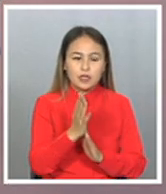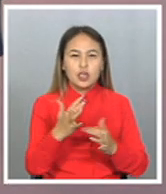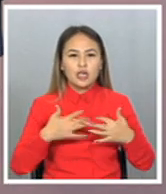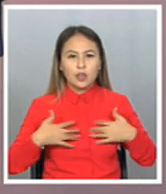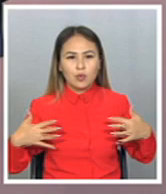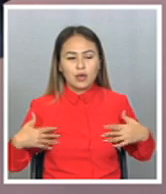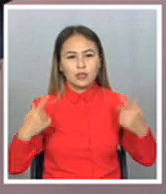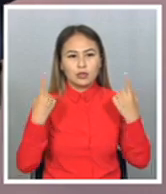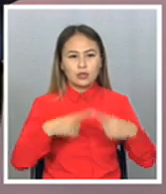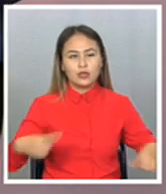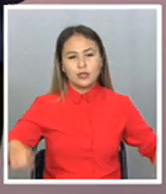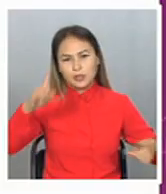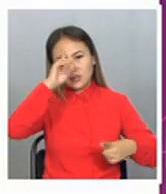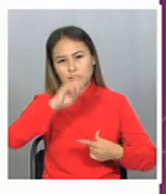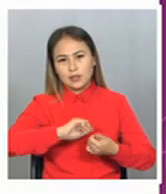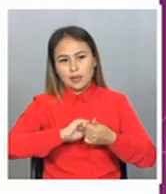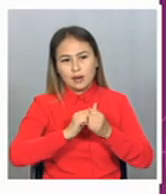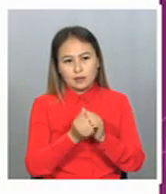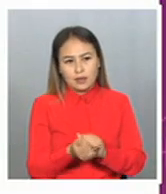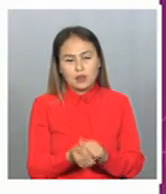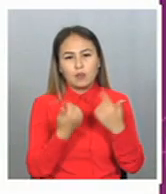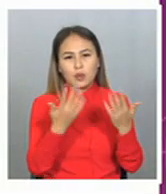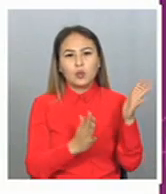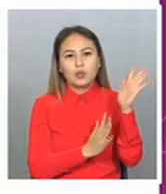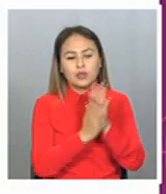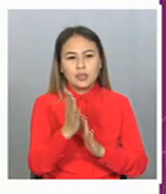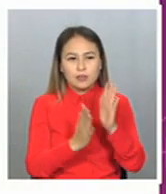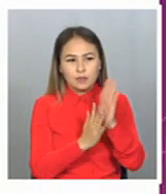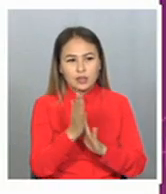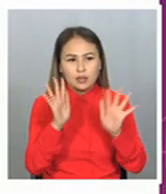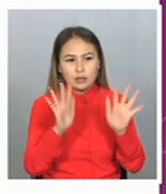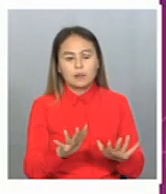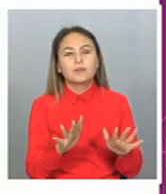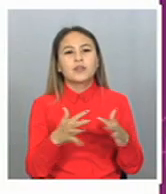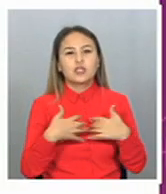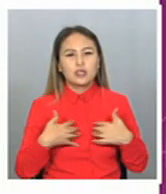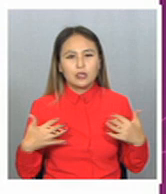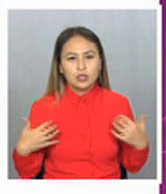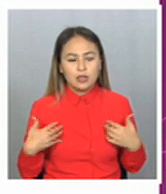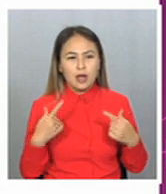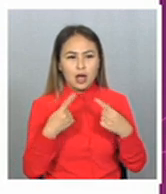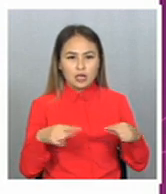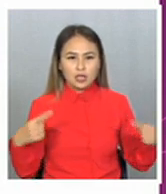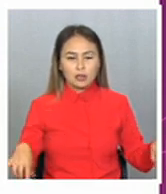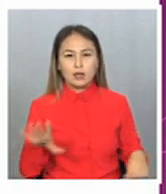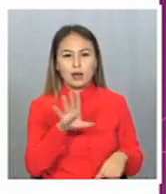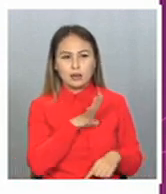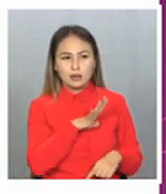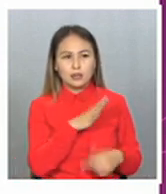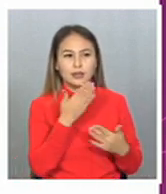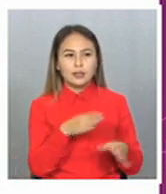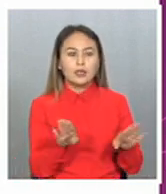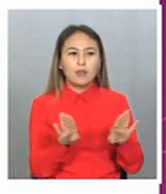түрлерін есте сақтадық. Өсімдік қоректілер мен жыртқыштар ажырата алдық. Енді